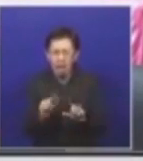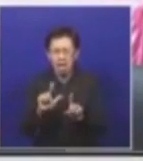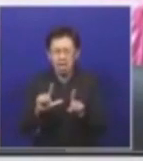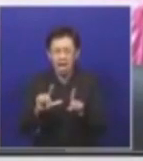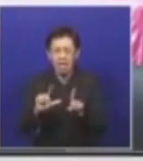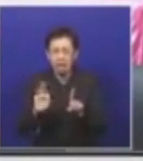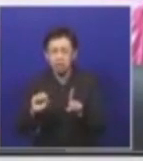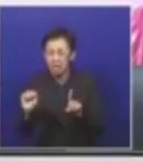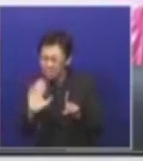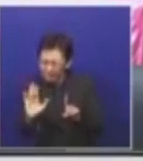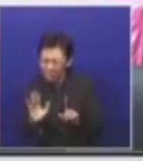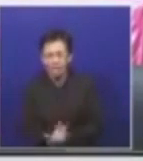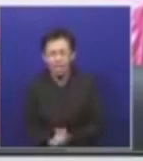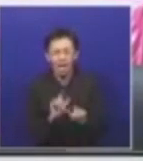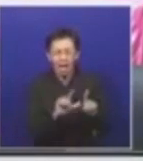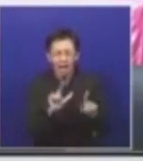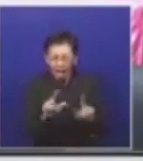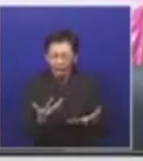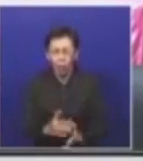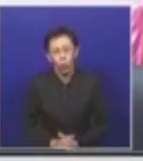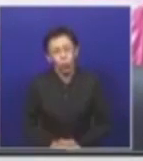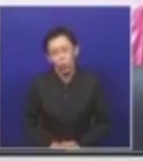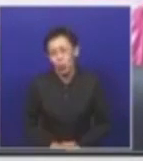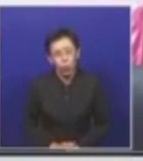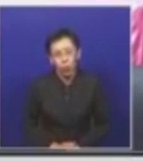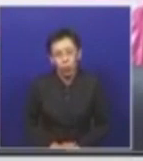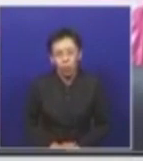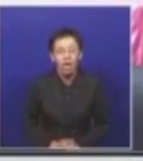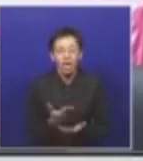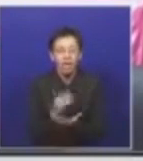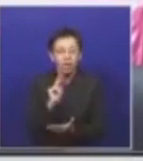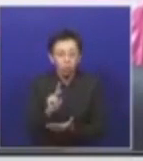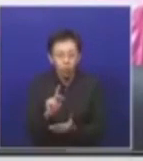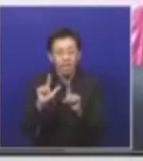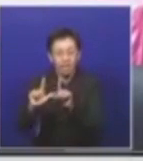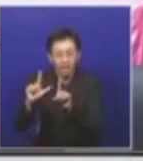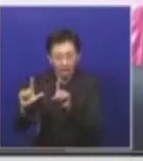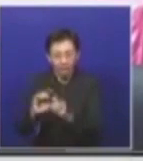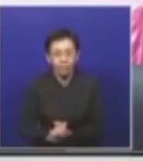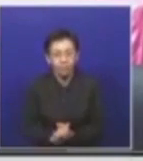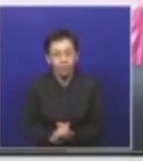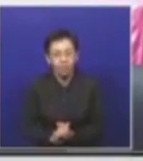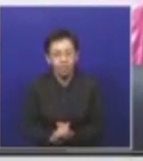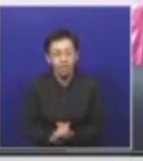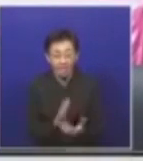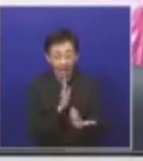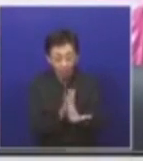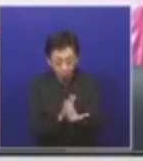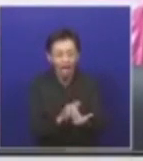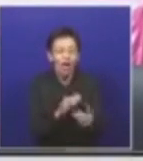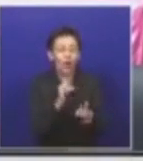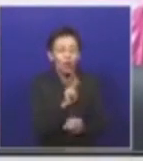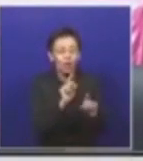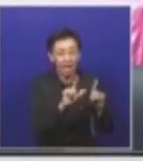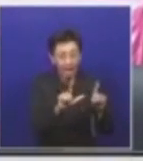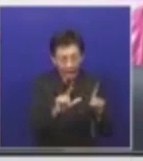1.9 ล้านล้านผมใช้คำนี้ดีไหมครับกู้โดยตรงนี่1 ล้านล้านบาทโดยอ้อมก็คือจะสร้างภาระหนี้ประเท